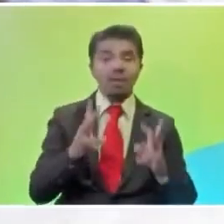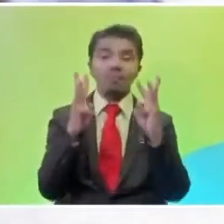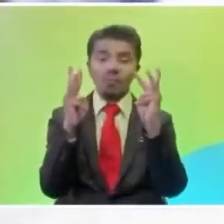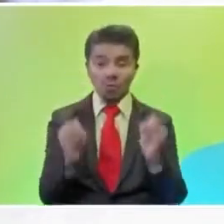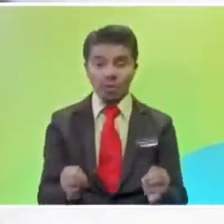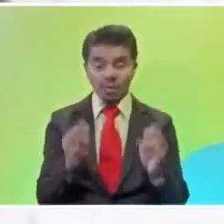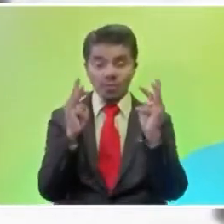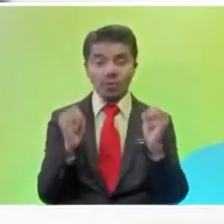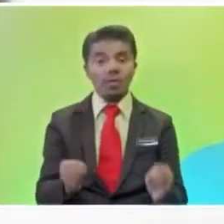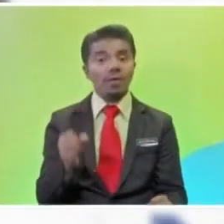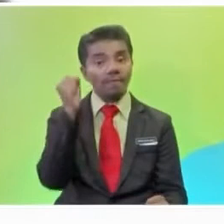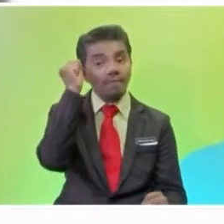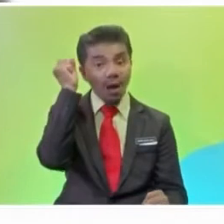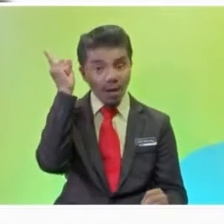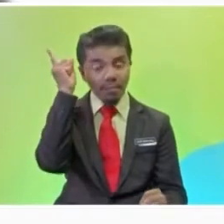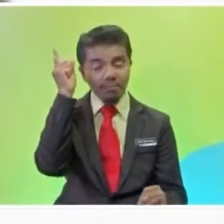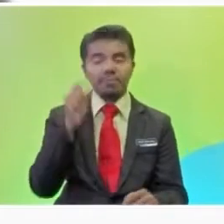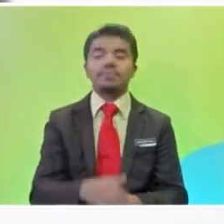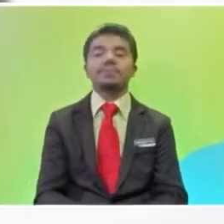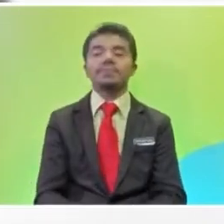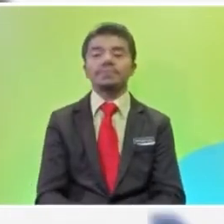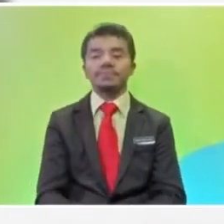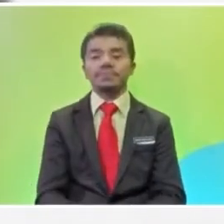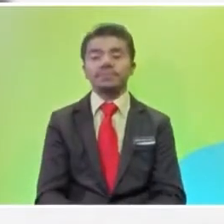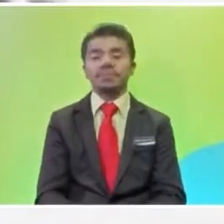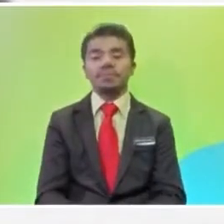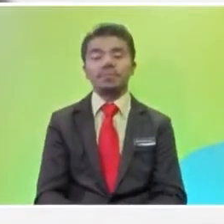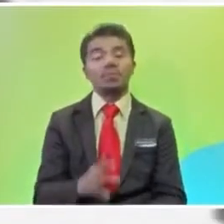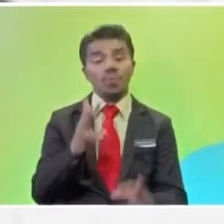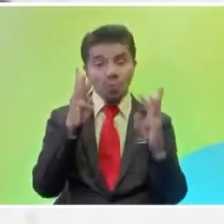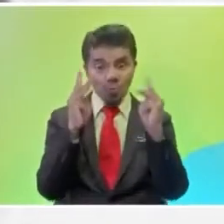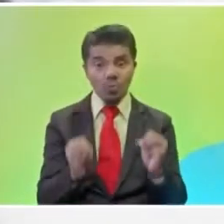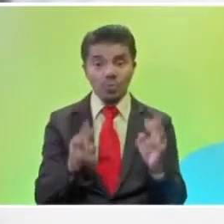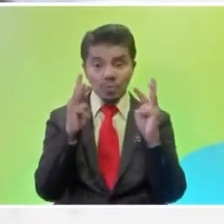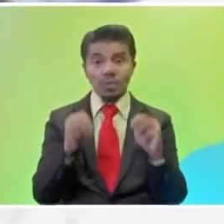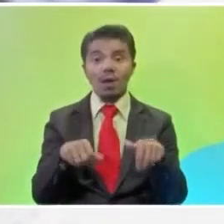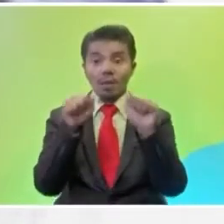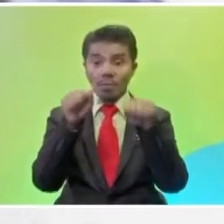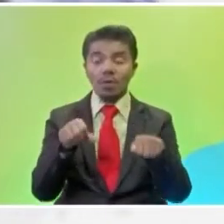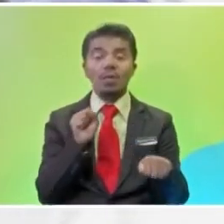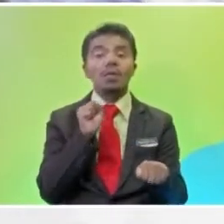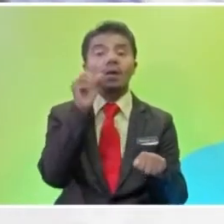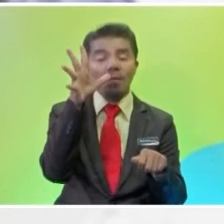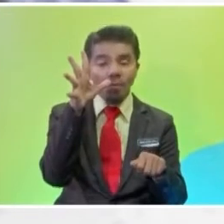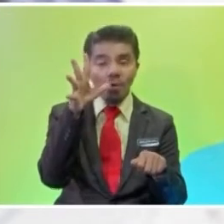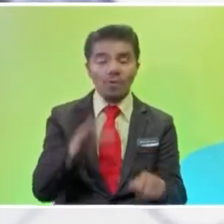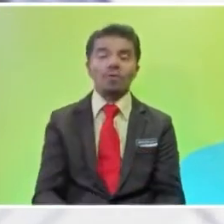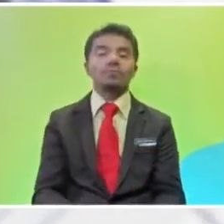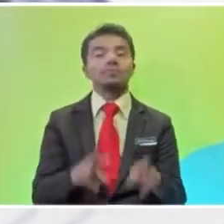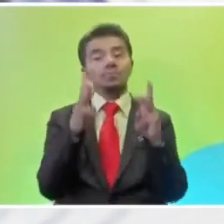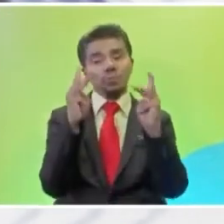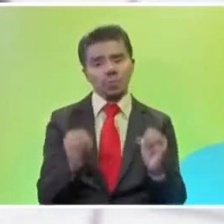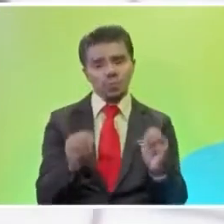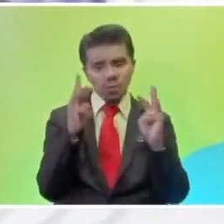menarik Kita jalankan Dalam kelas kita minta mereka untuk memberikan pendapat kita minta mereka untuk menyanyi kita minta mereka untuk